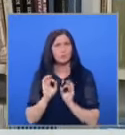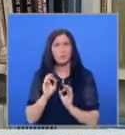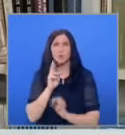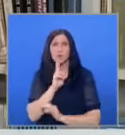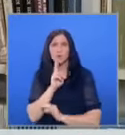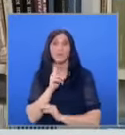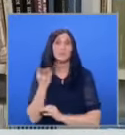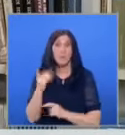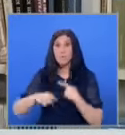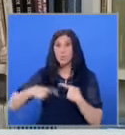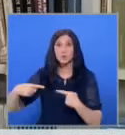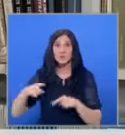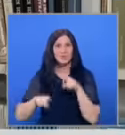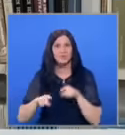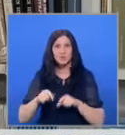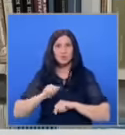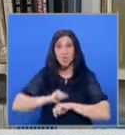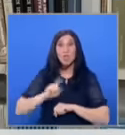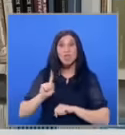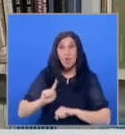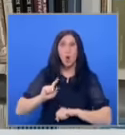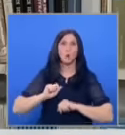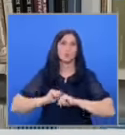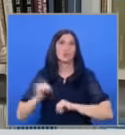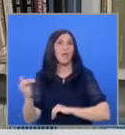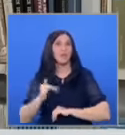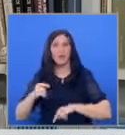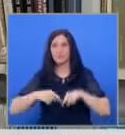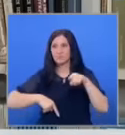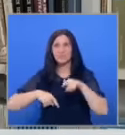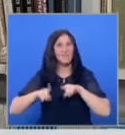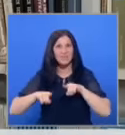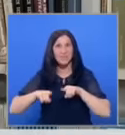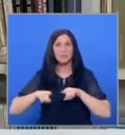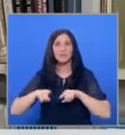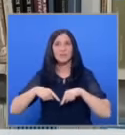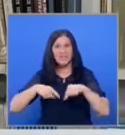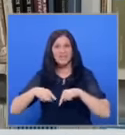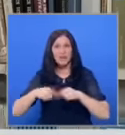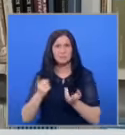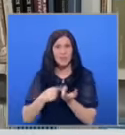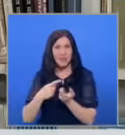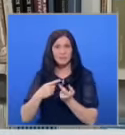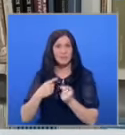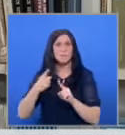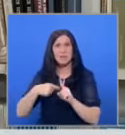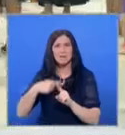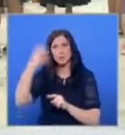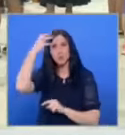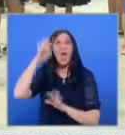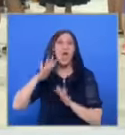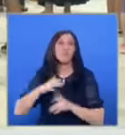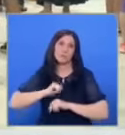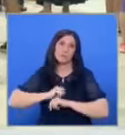те потенциално зависят от общините, но общините зависят от трансфера, който идва всеки месец от държавата. Едва ли общината ще има ресурс да плати на всички